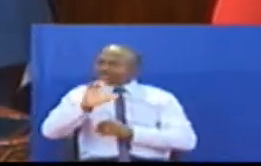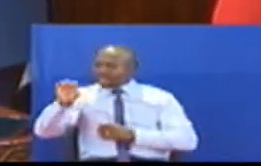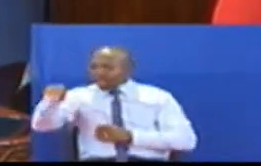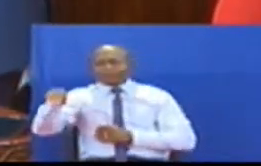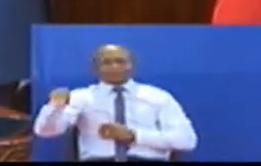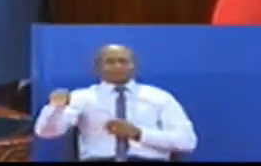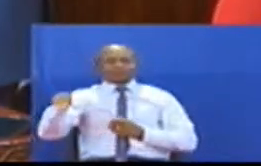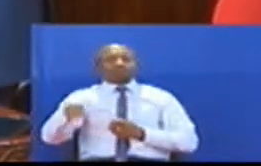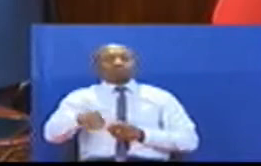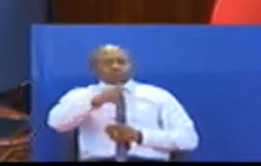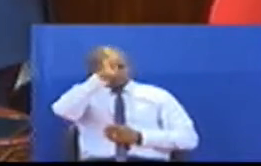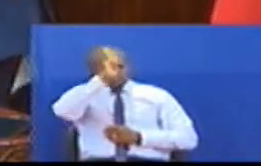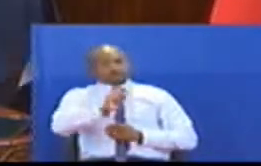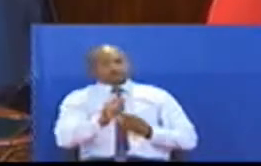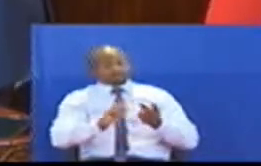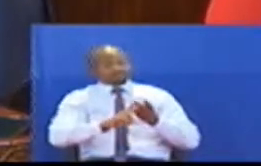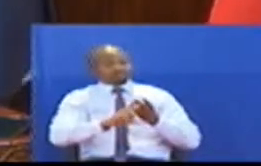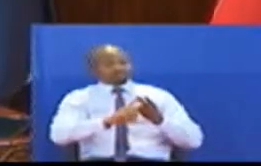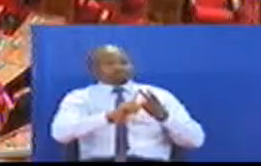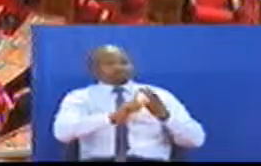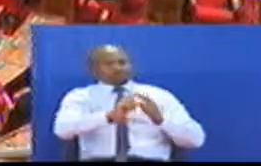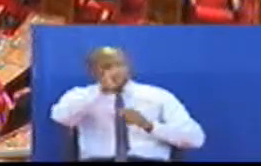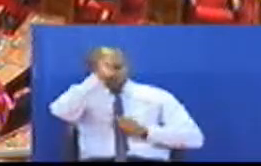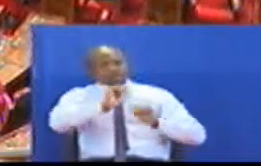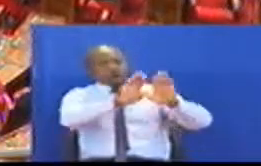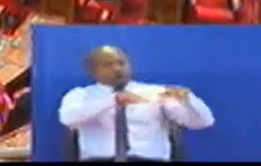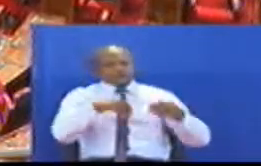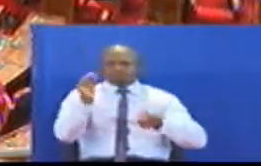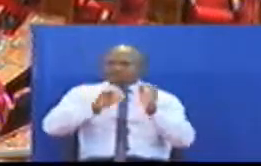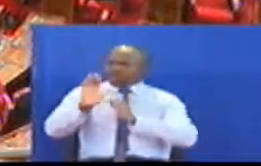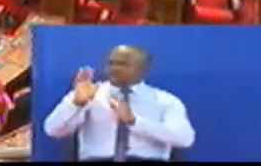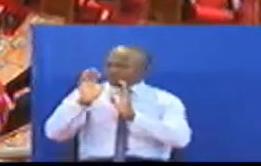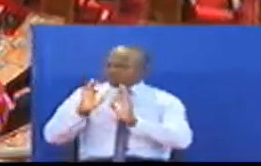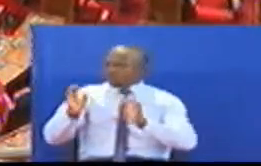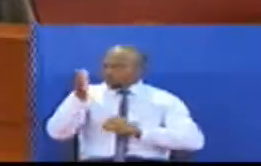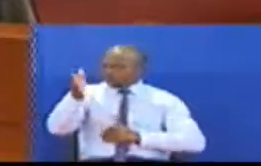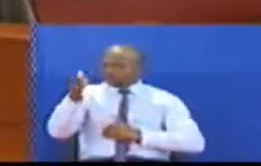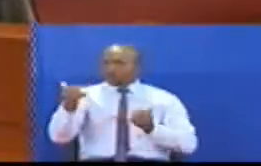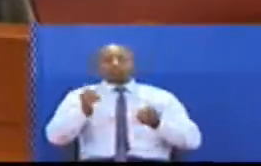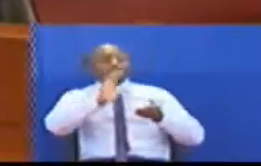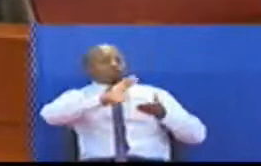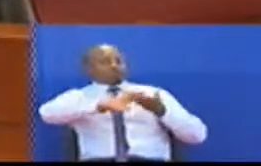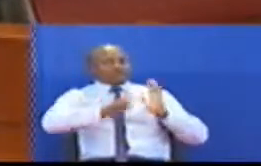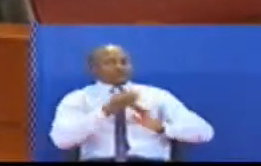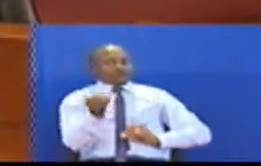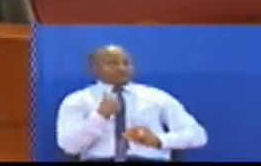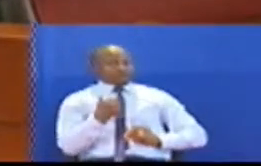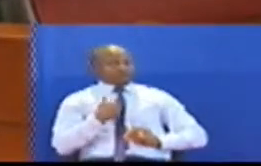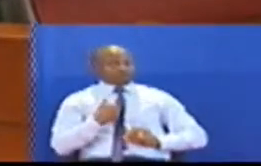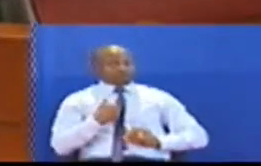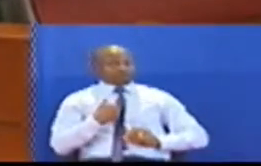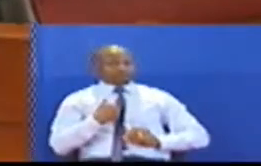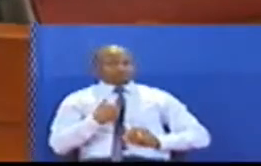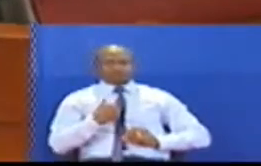lazima kuambia kwa wazungu. Mheshimiwa Bunge, pamoja na mchango mzuri wa Mheshimiwa Lusinde, nafikiri tutakubaliana na mimi